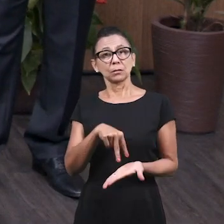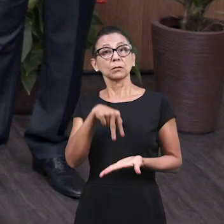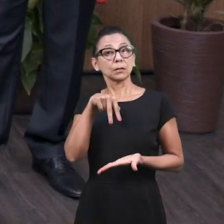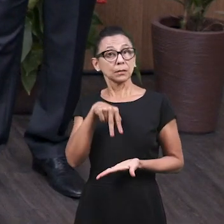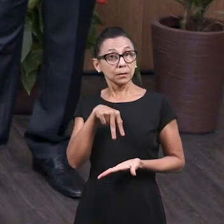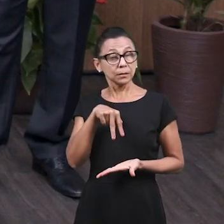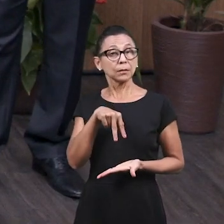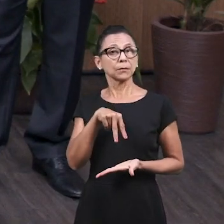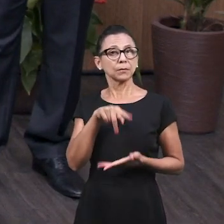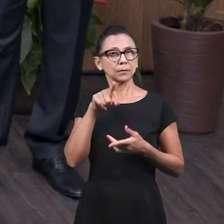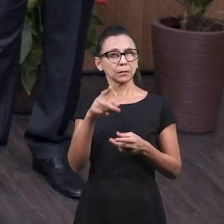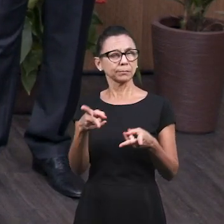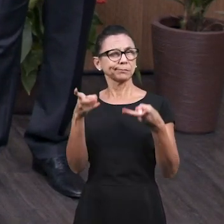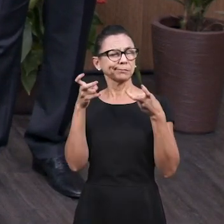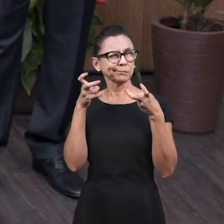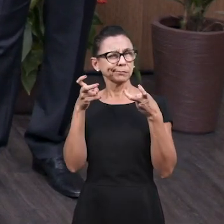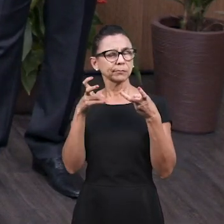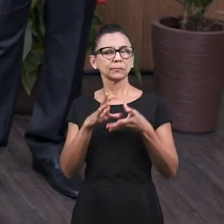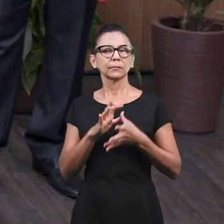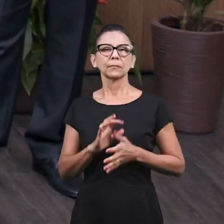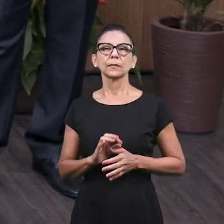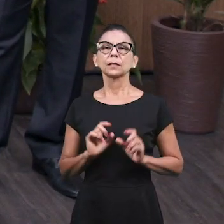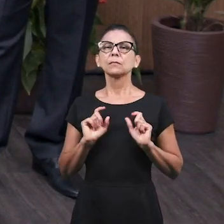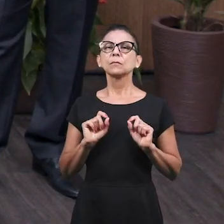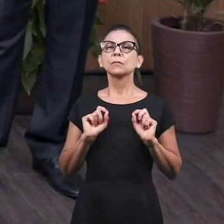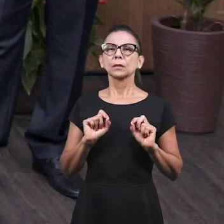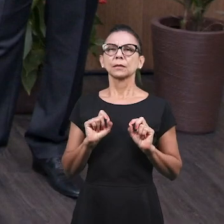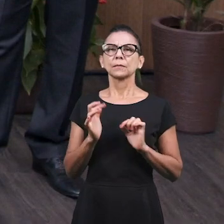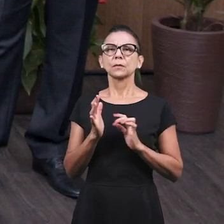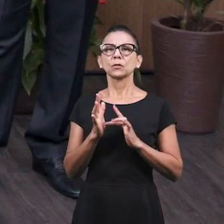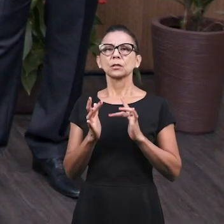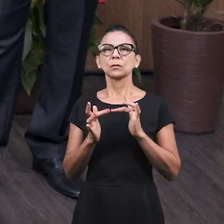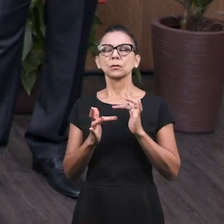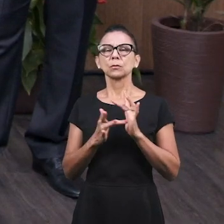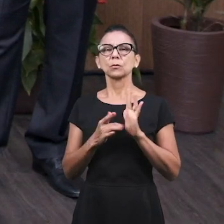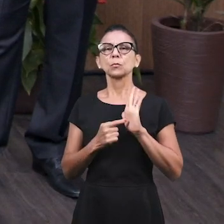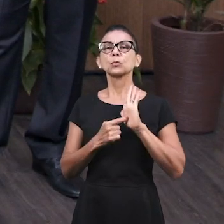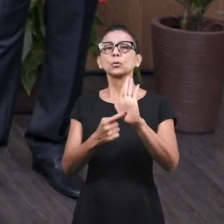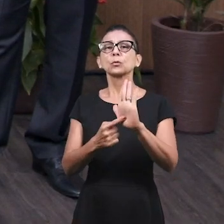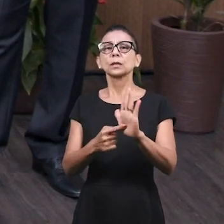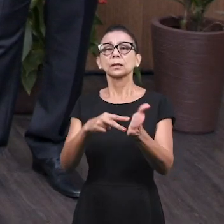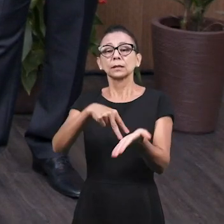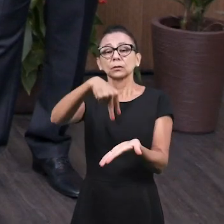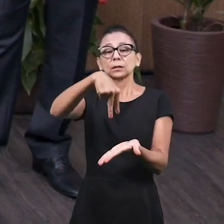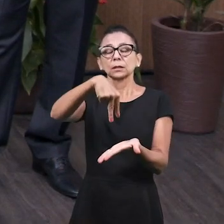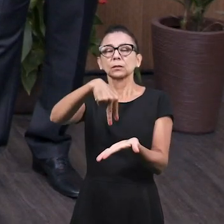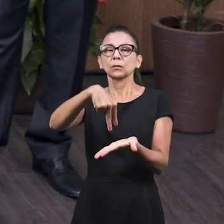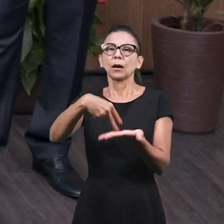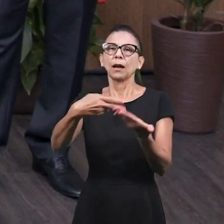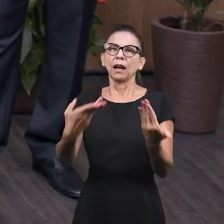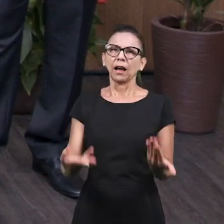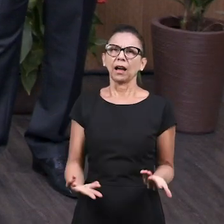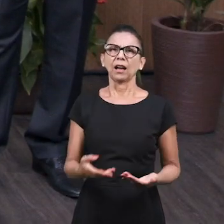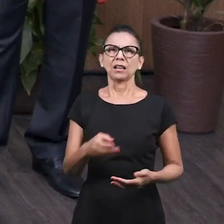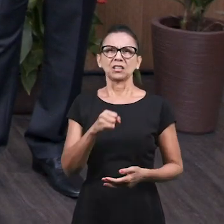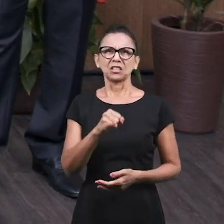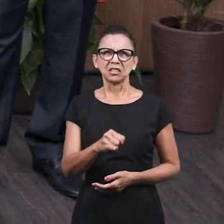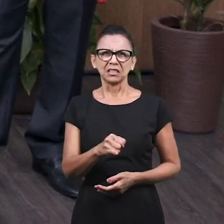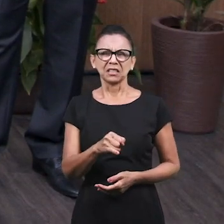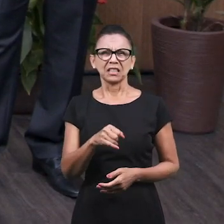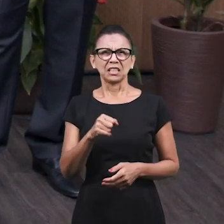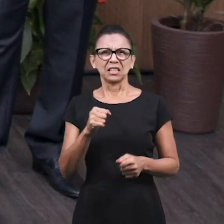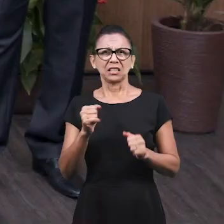при воскресении Иисуса Господь Иисус показал что вместо